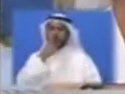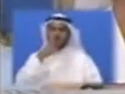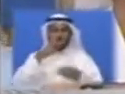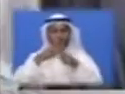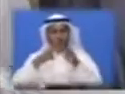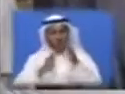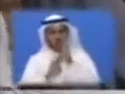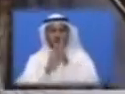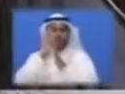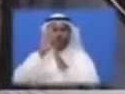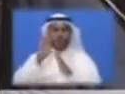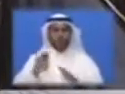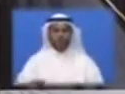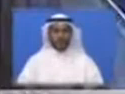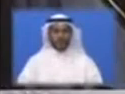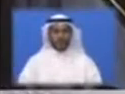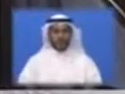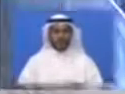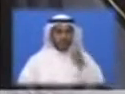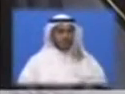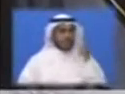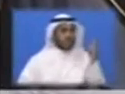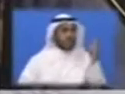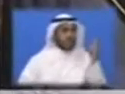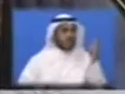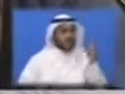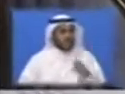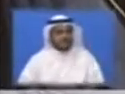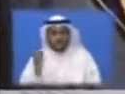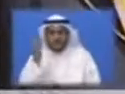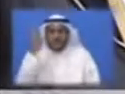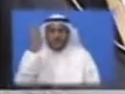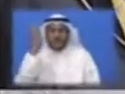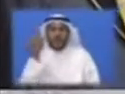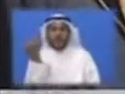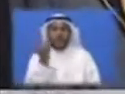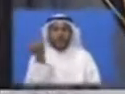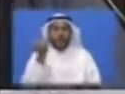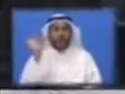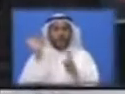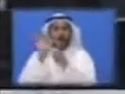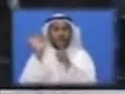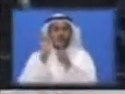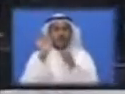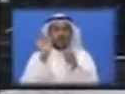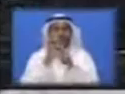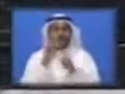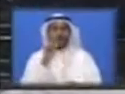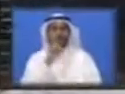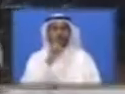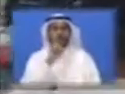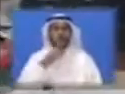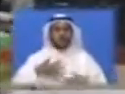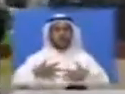بهذا الإنجاز الكبير. جائزة أفضل أم معاقة فكرة خلاقة من حيث الهدف والمضمون، فهي